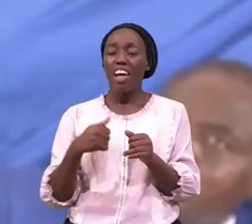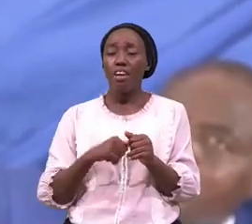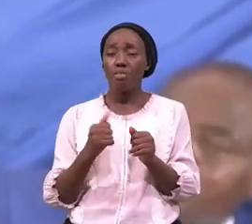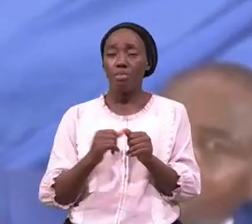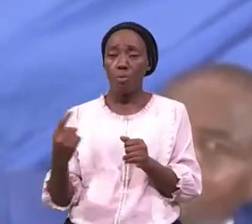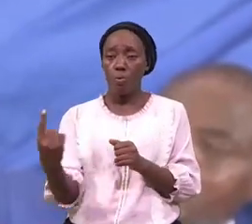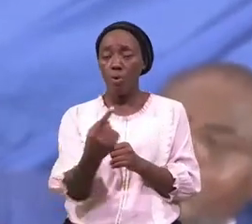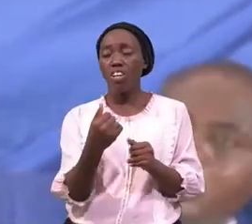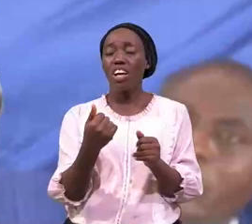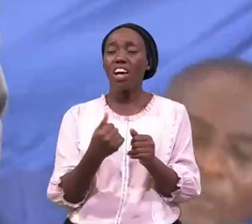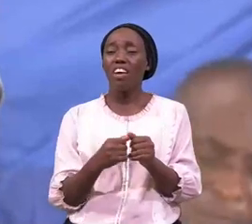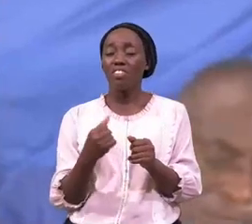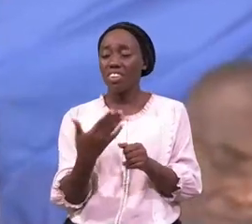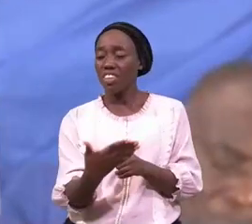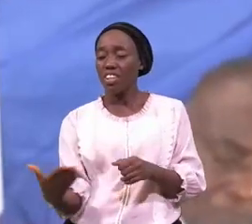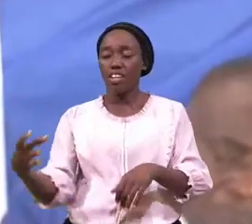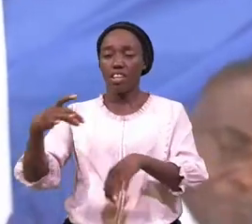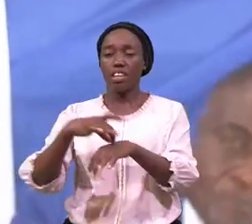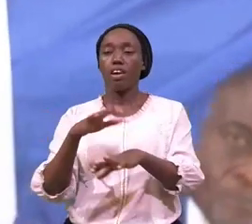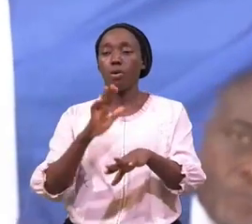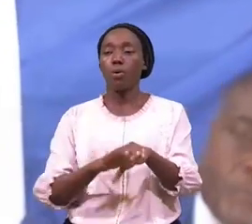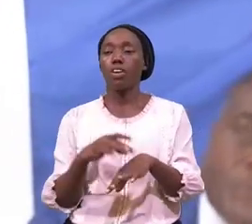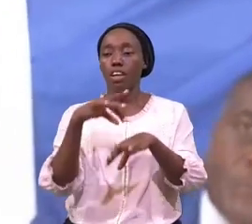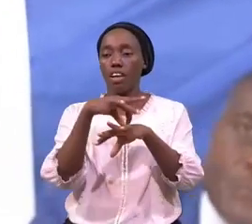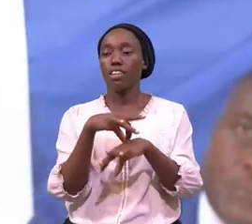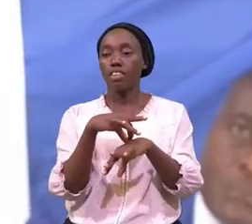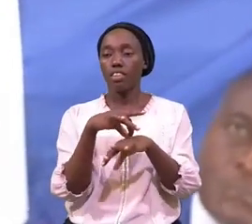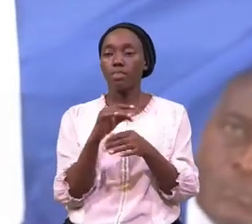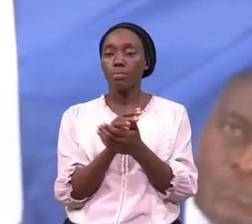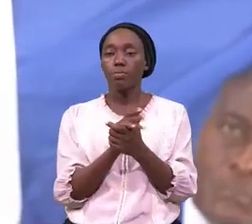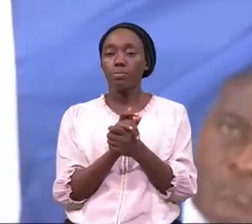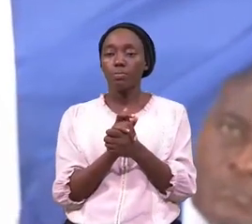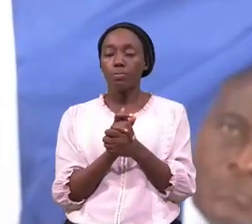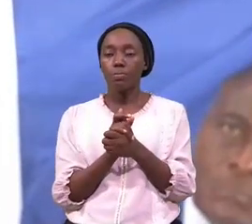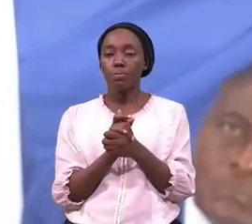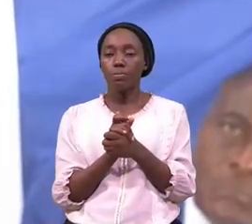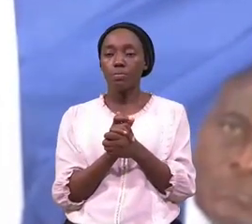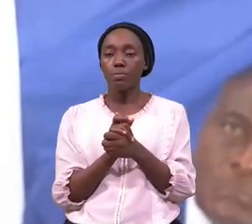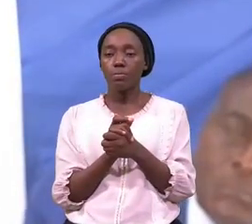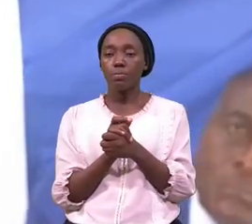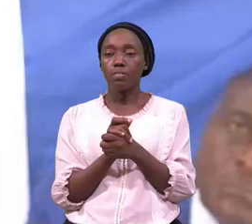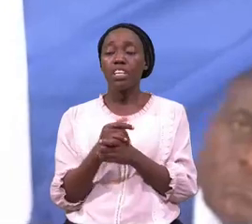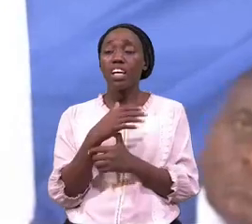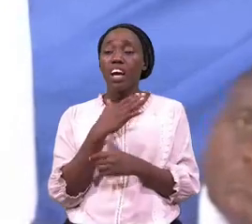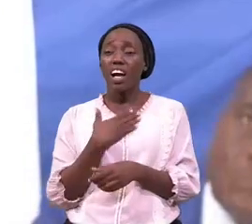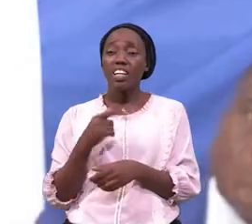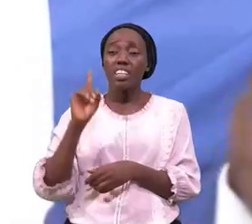La consécration, c'est que tu aimes Christ, tu aimes Dieu plus que toute autre chose sur la terre.